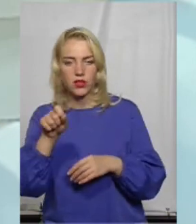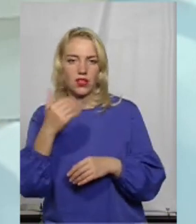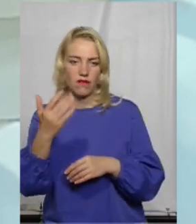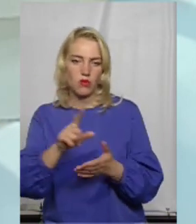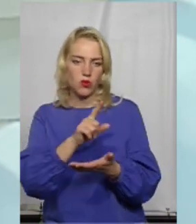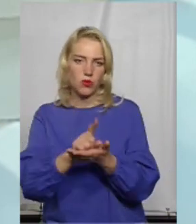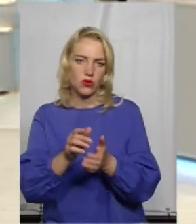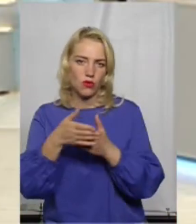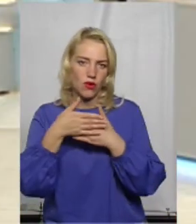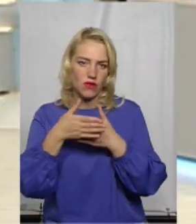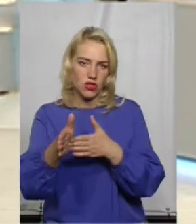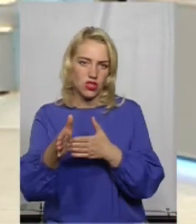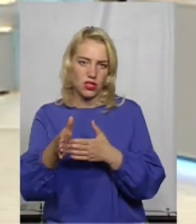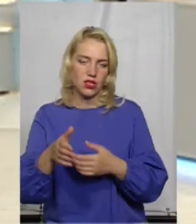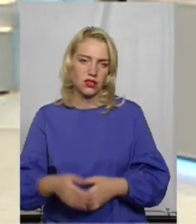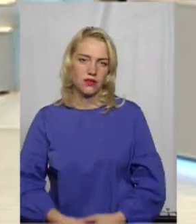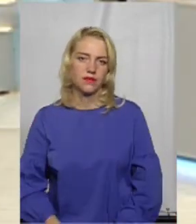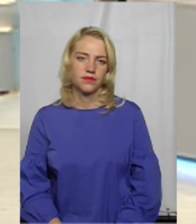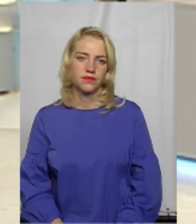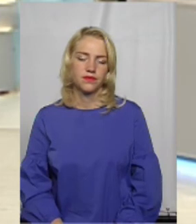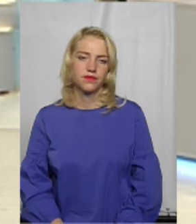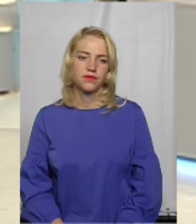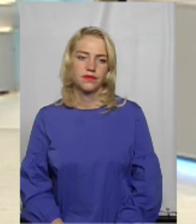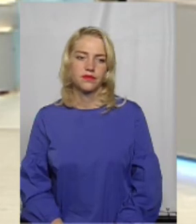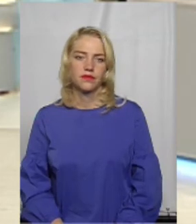обов'язково відчинять двері. Я в цьому переконана.